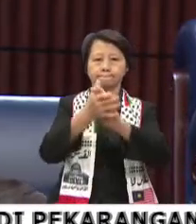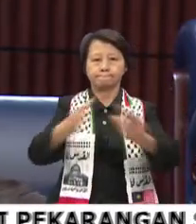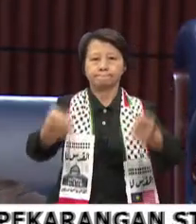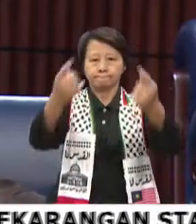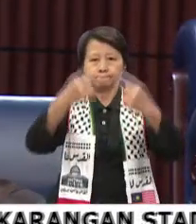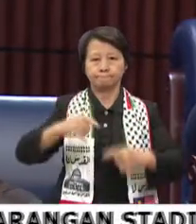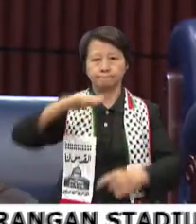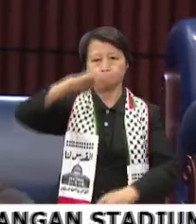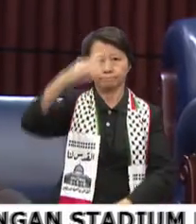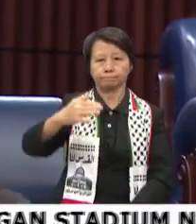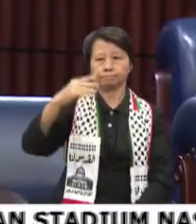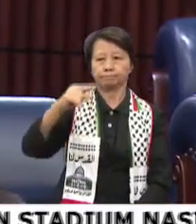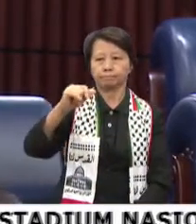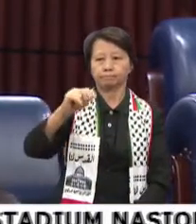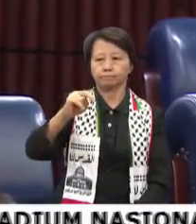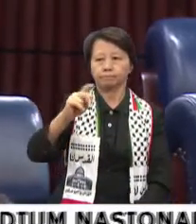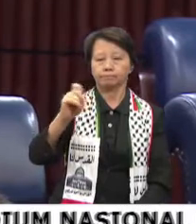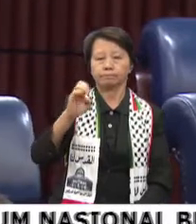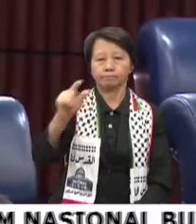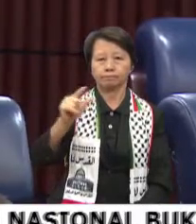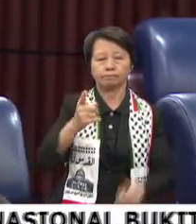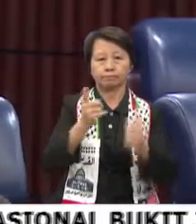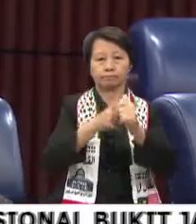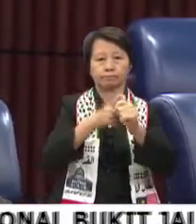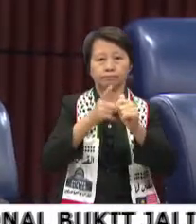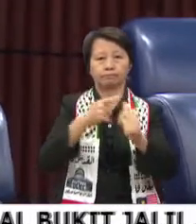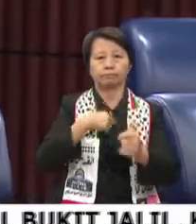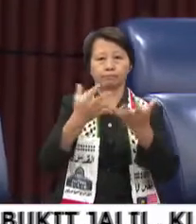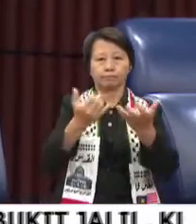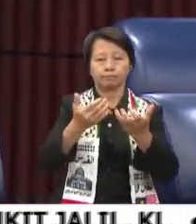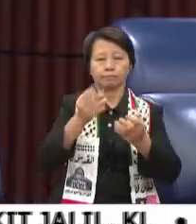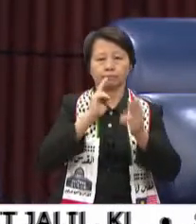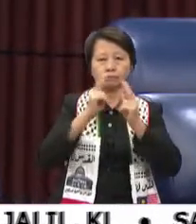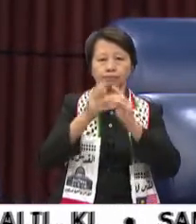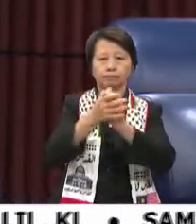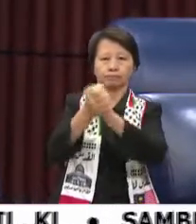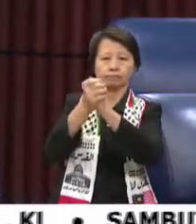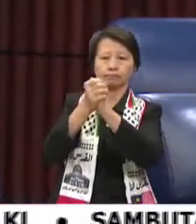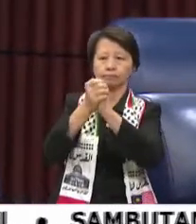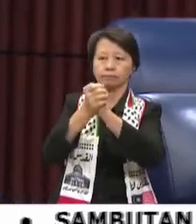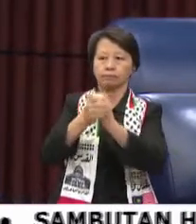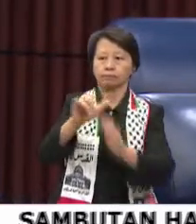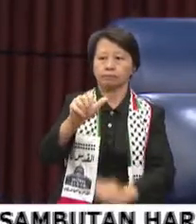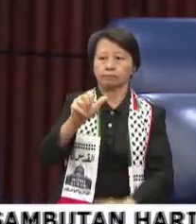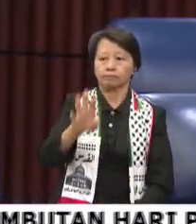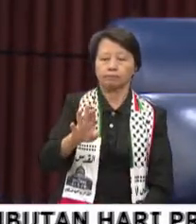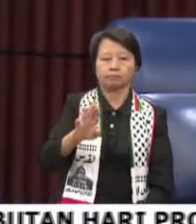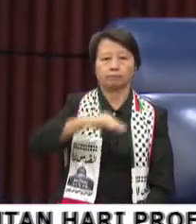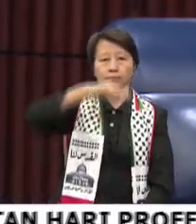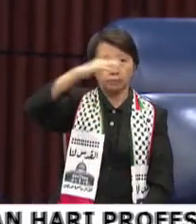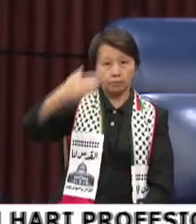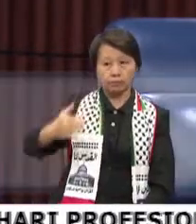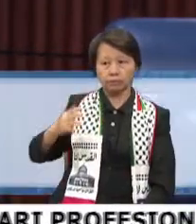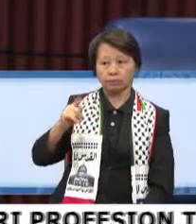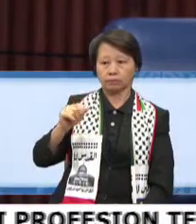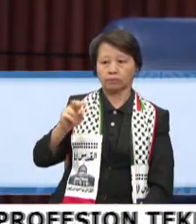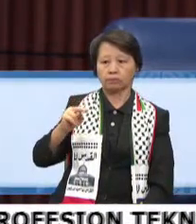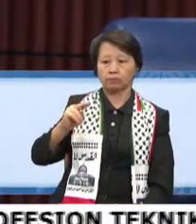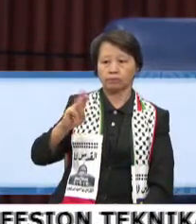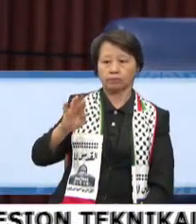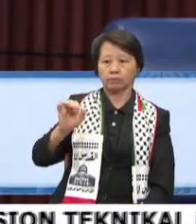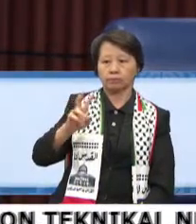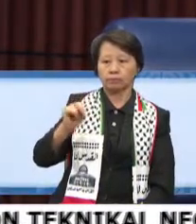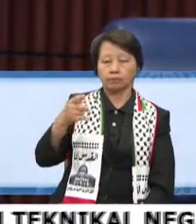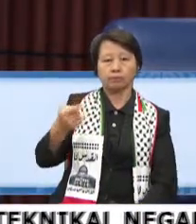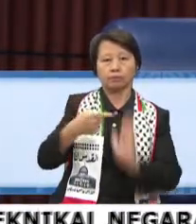Bukit Gantang Saya ucapkan pertama sekali Saya ingin ucapkan tahniah kepada yang amat berhormat Tambun kerana telah menunjukkan